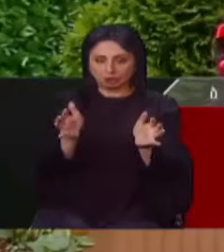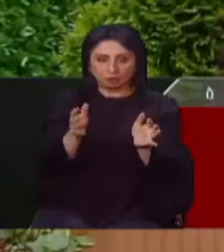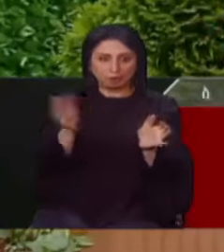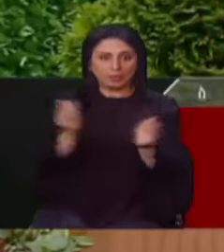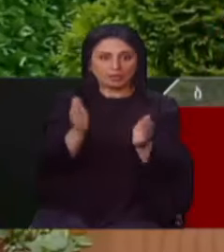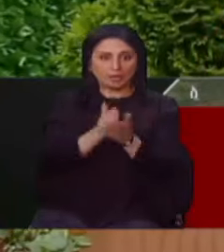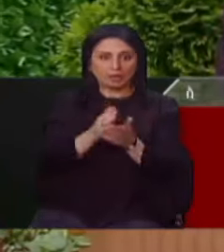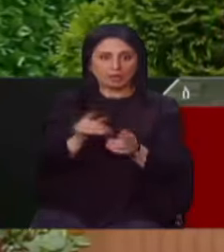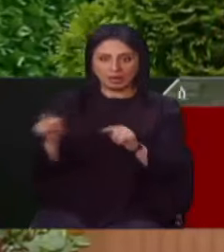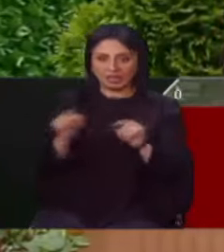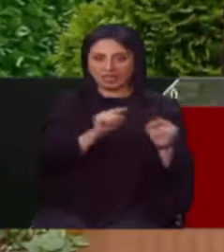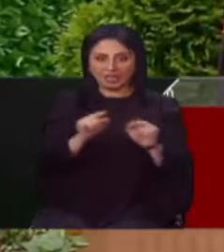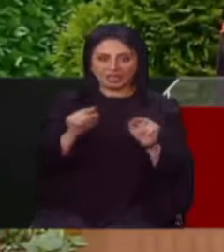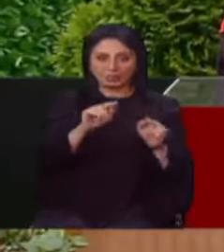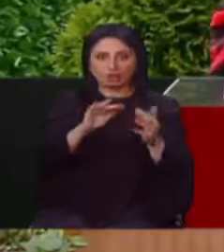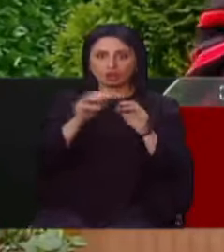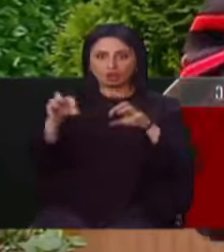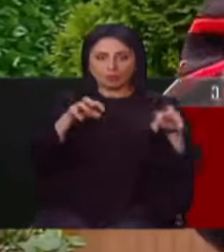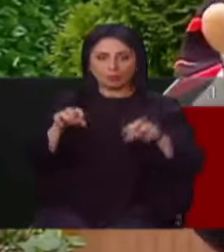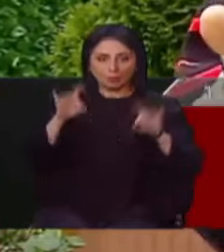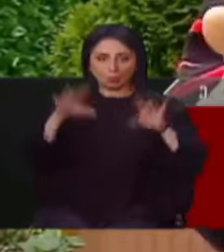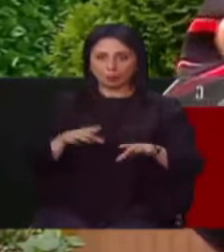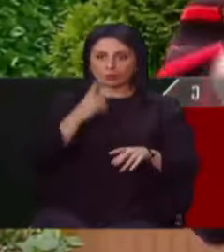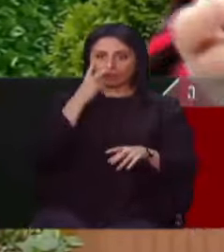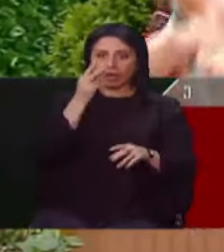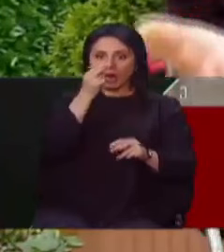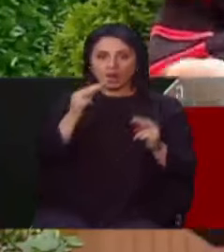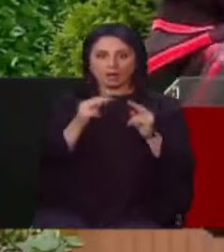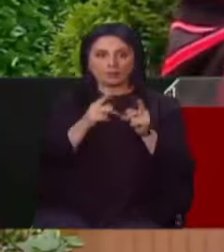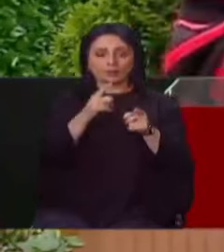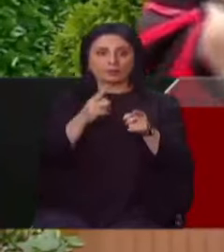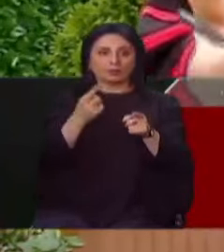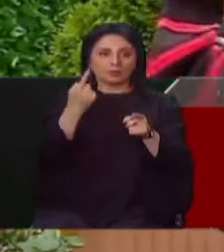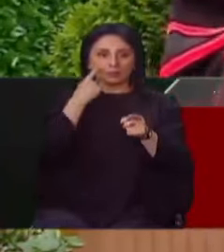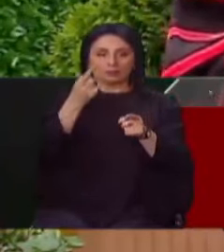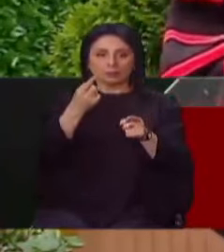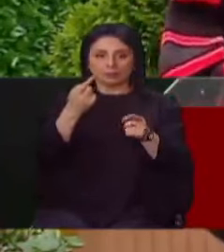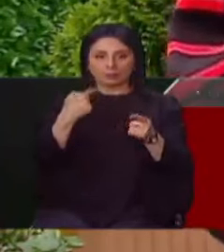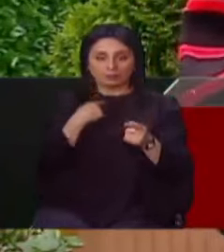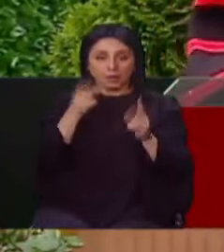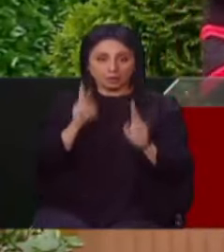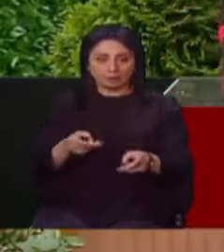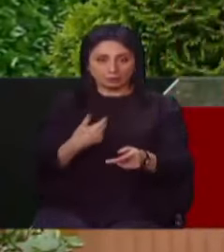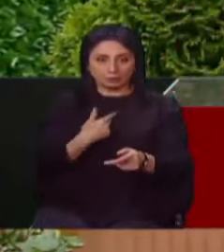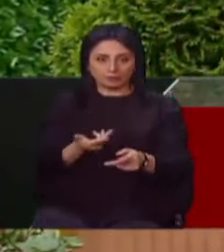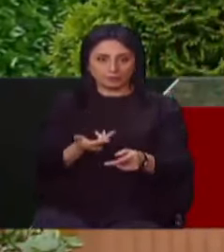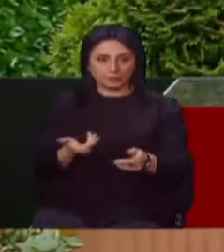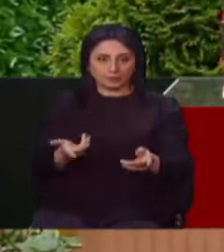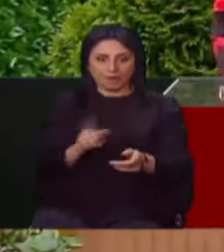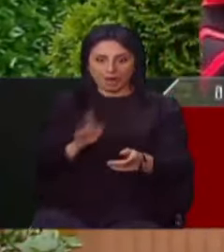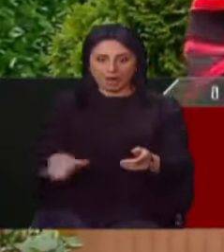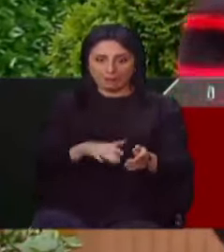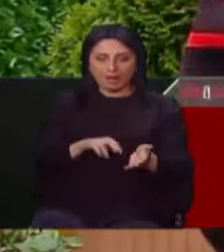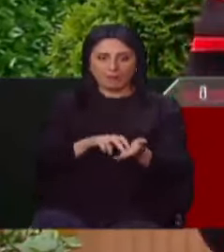Sahlebuli. Architect is at Chidos of Leviari, the Utsep, is at Ecclesias, is at Monaster Sats, the Biro, Anra Pechma